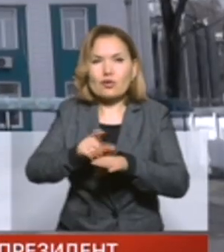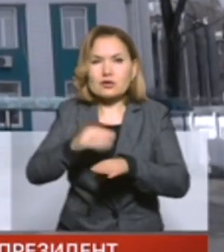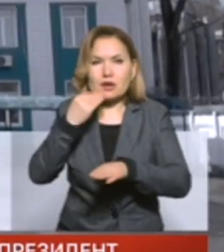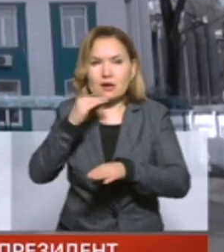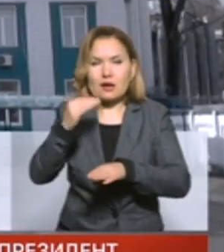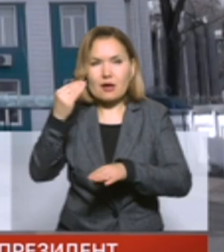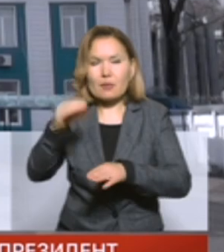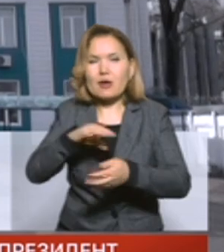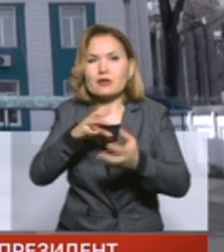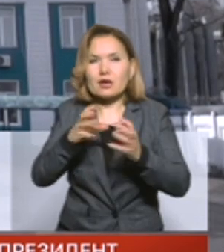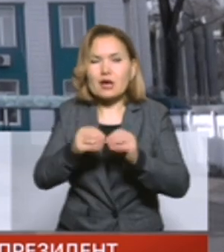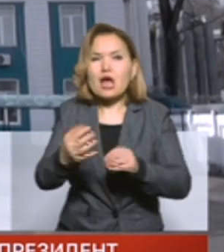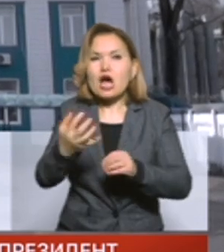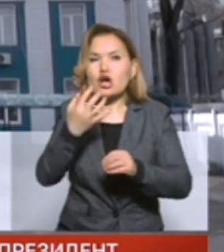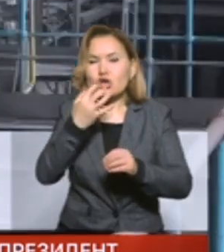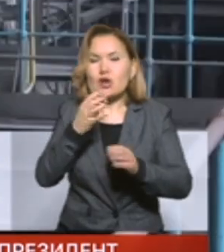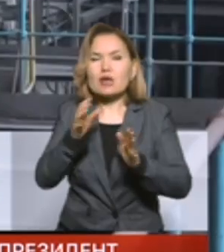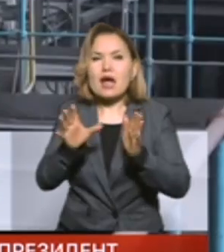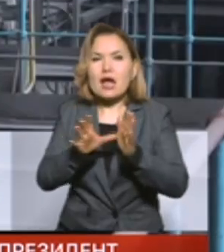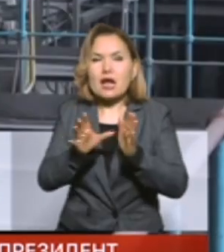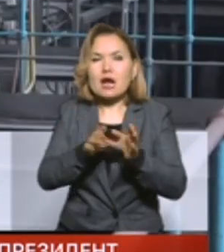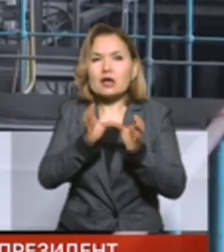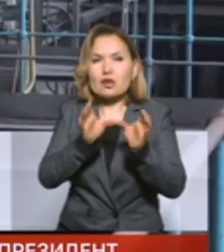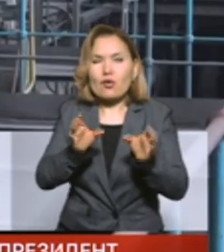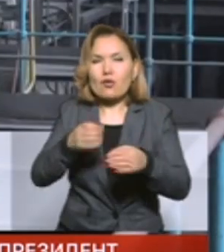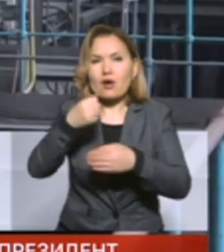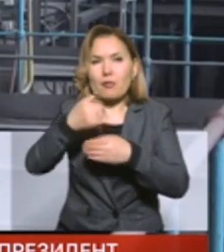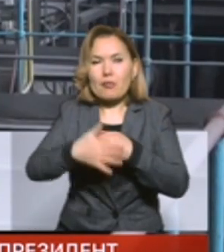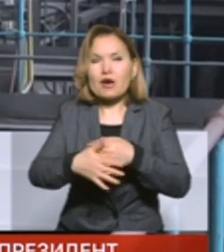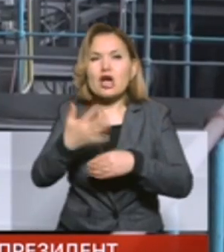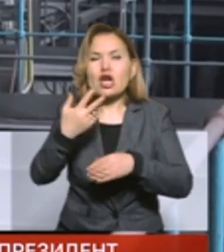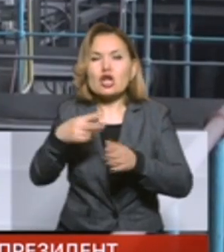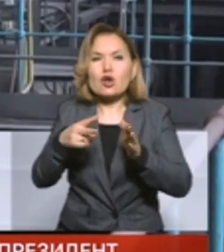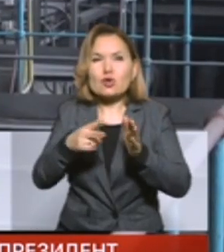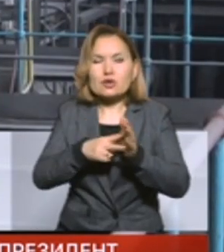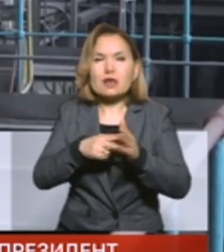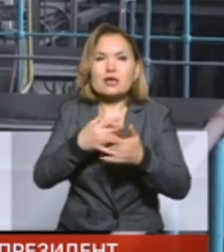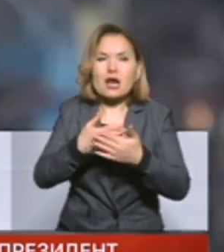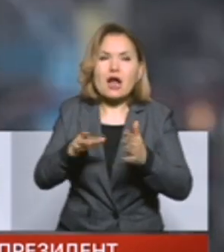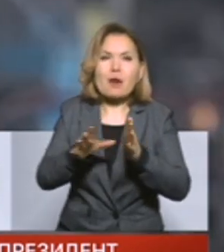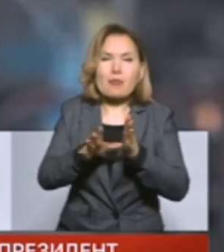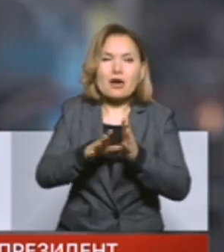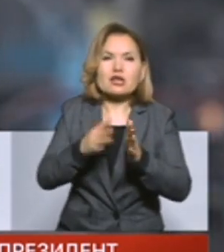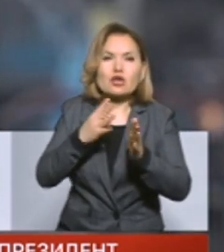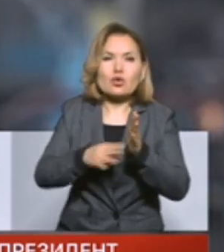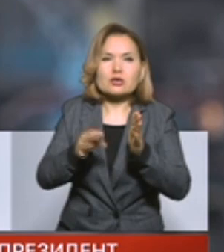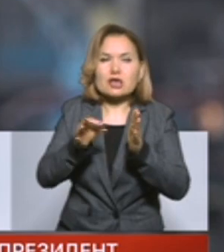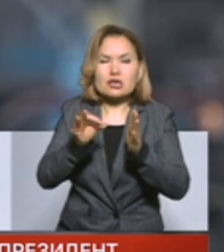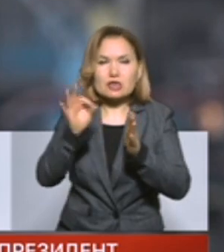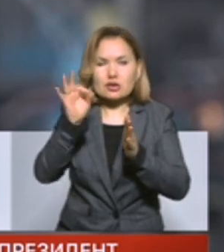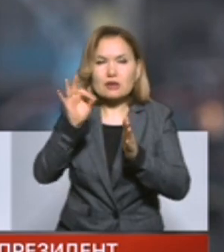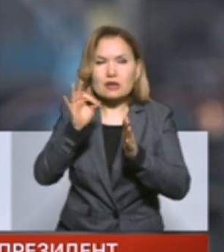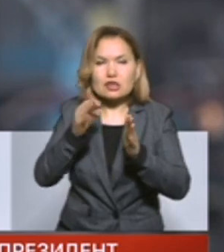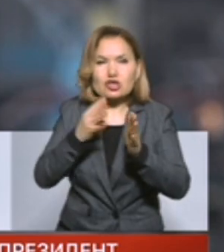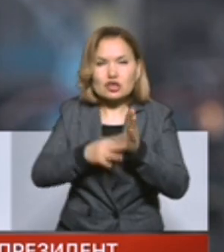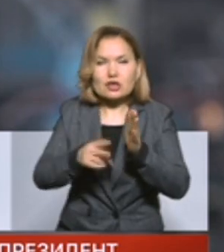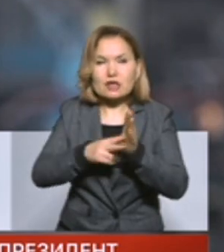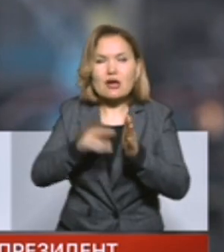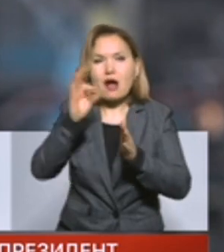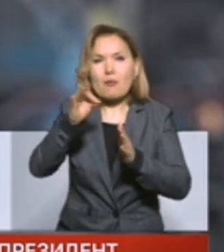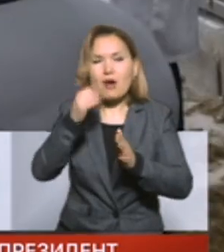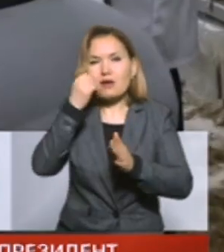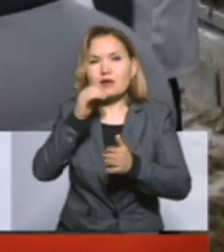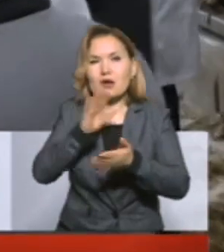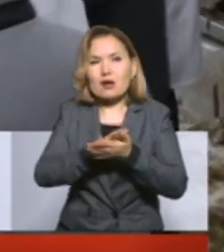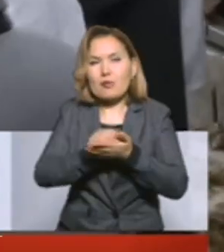Стратегиялық нысанның бірі жылу электр орталығы. Мұндағы қондырғылардың 27, электр желілерінің 97% тозған. Қазір жаңғырту жұмыстары